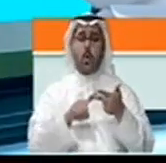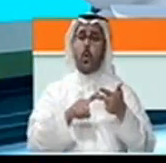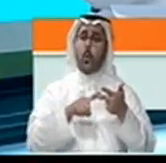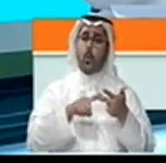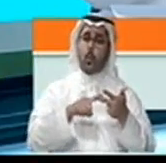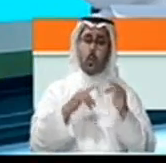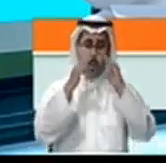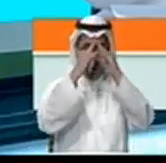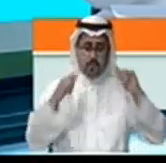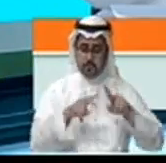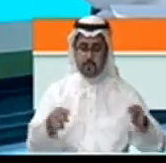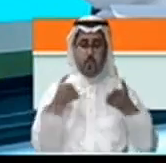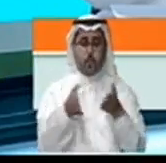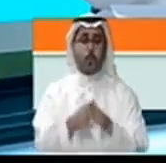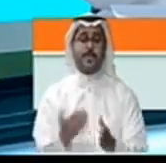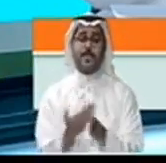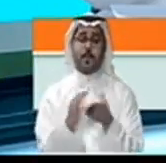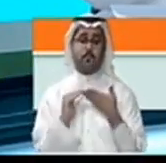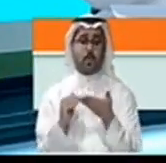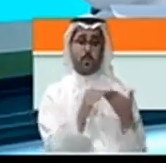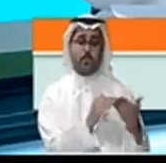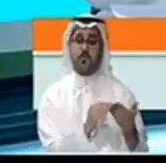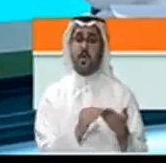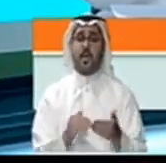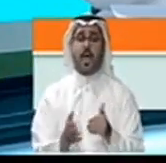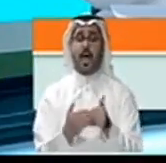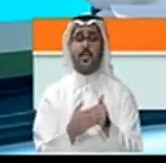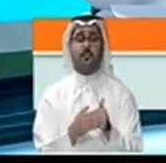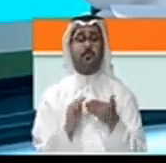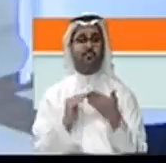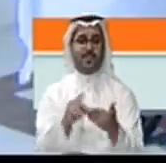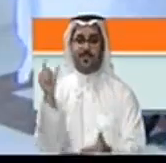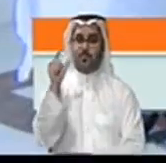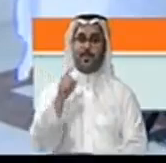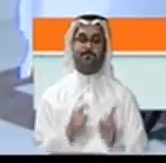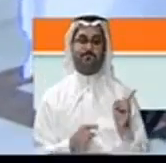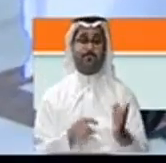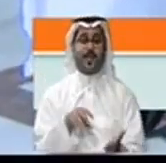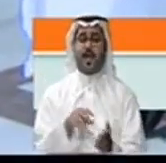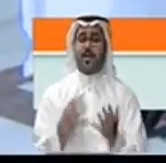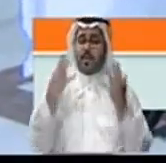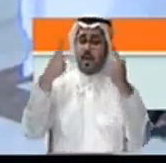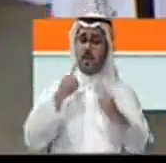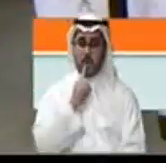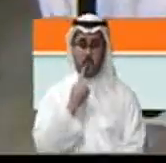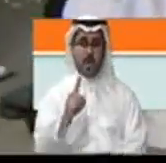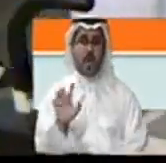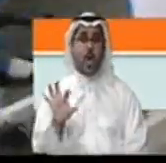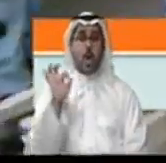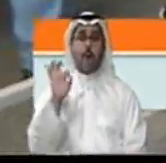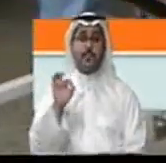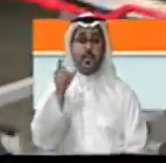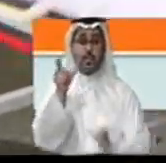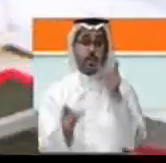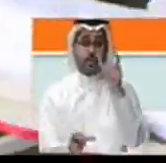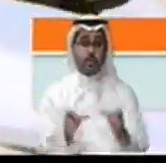المقدسة بهدف تيسير الخدمات الصحية لضيوف الرحمن. ويقوم أكثر من 150